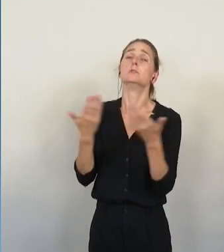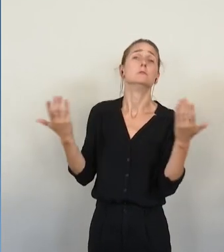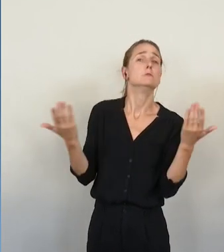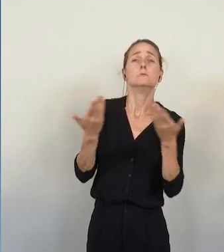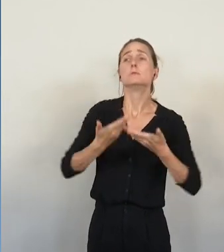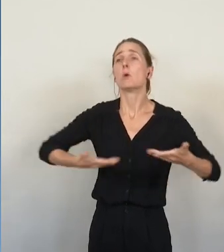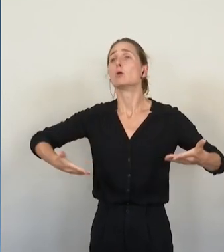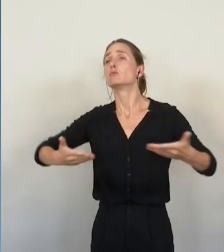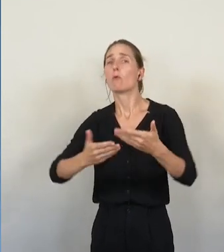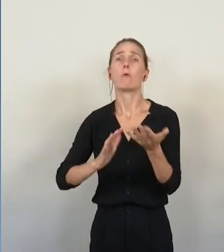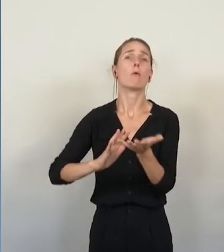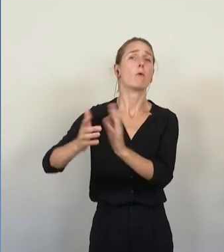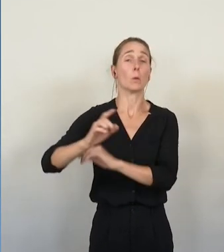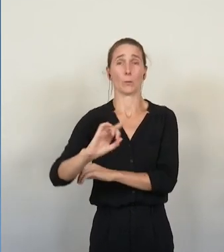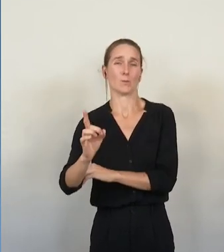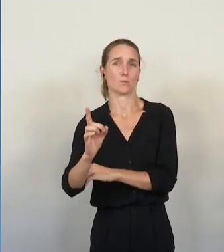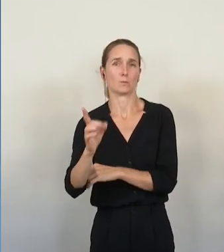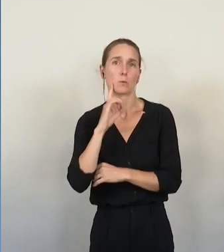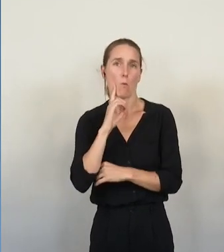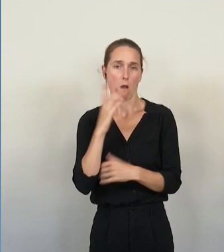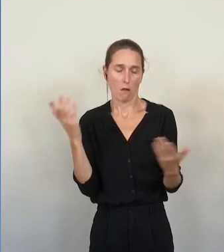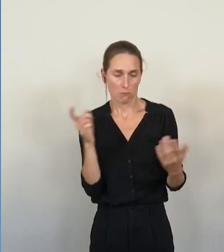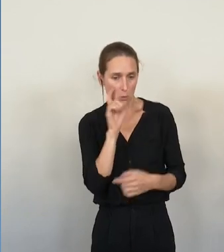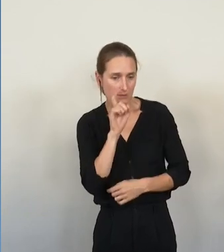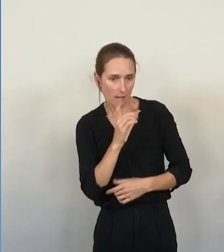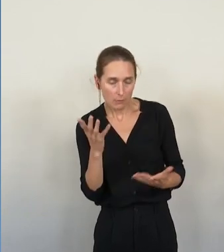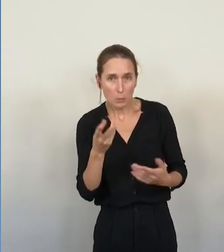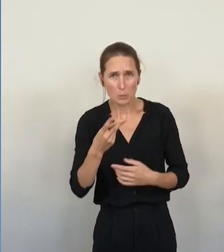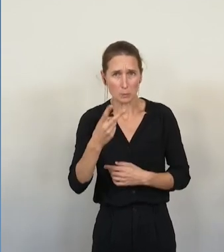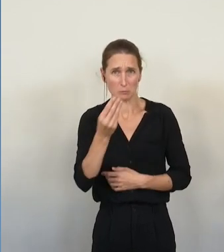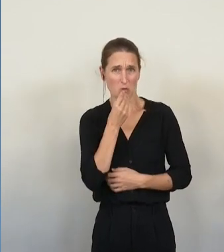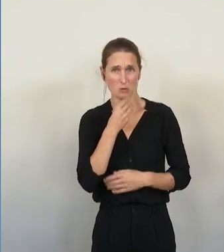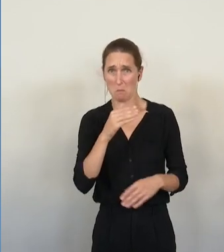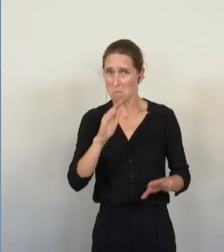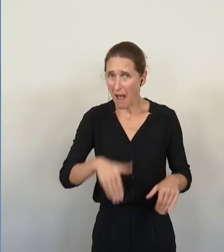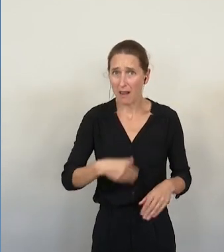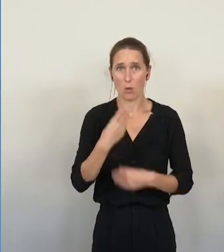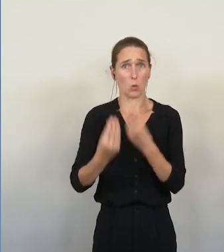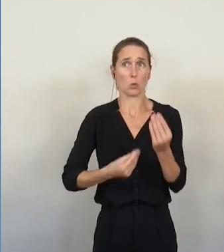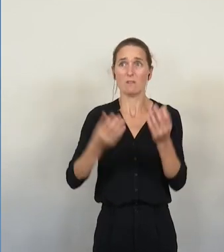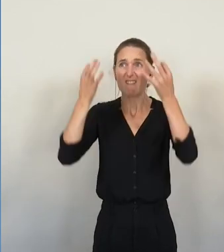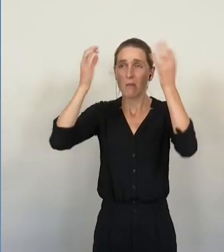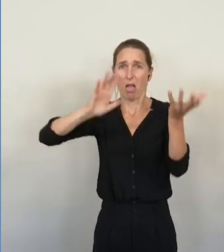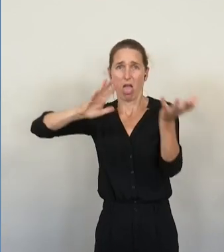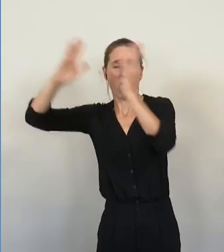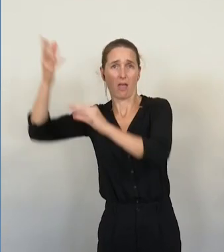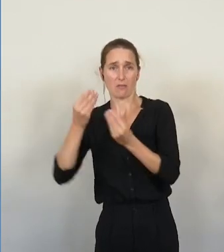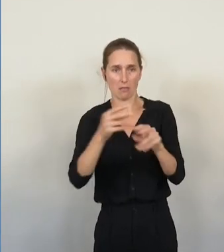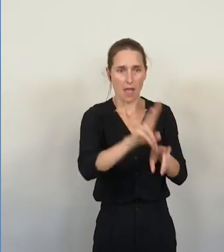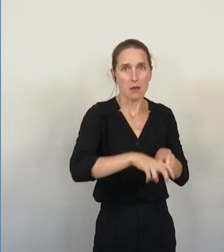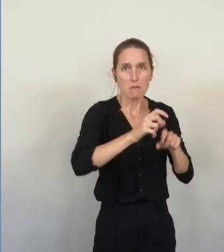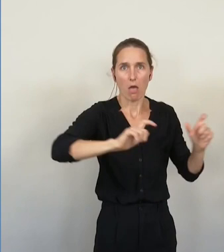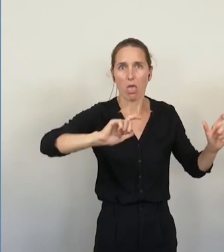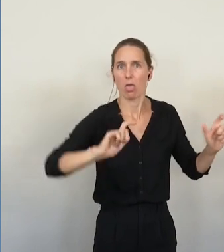sociale de santé d à la malnutrition les effets du dérèglement climatique sur les rendements agricoles les effets de la surexploitation des